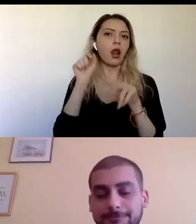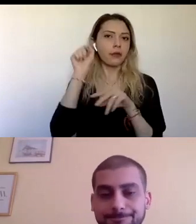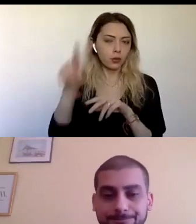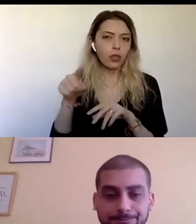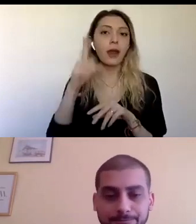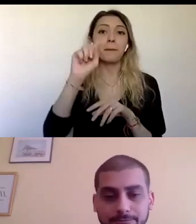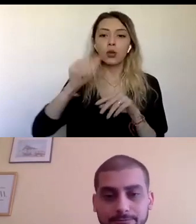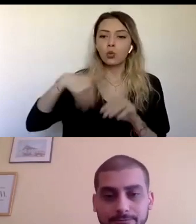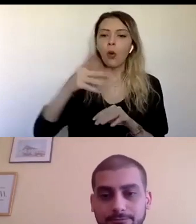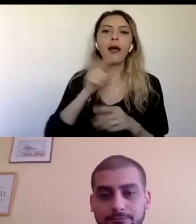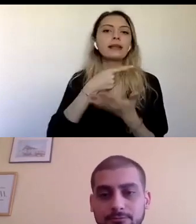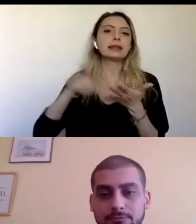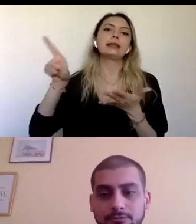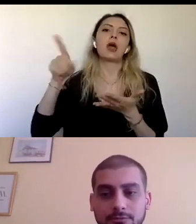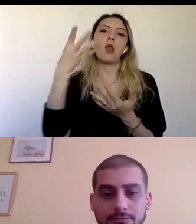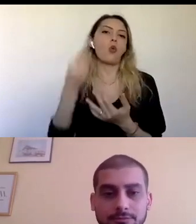diyebilirsiniz.